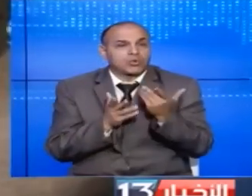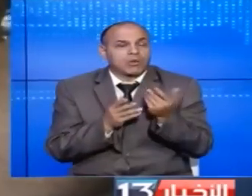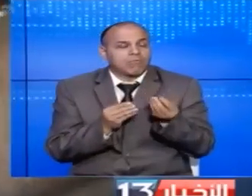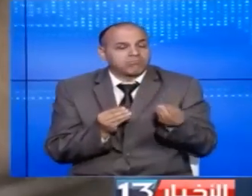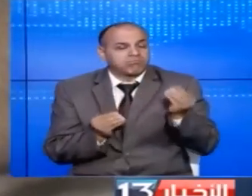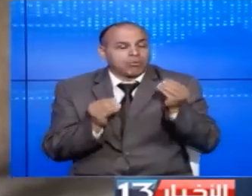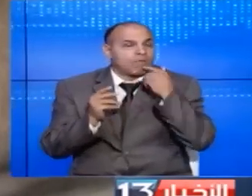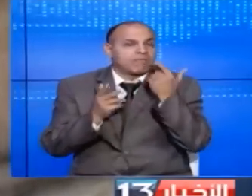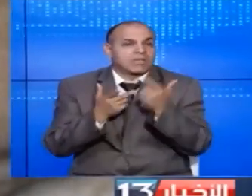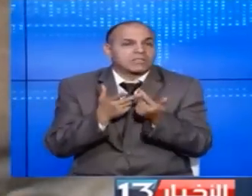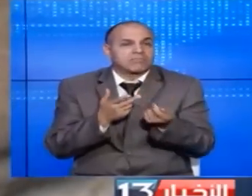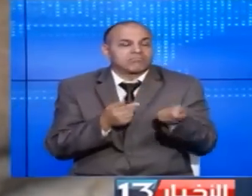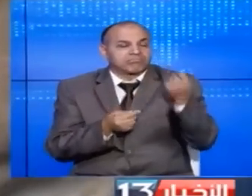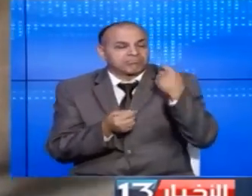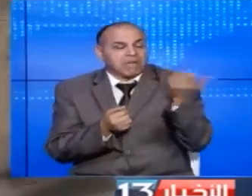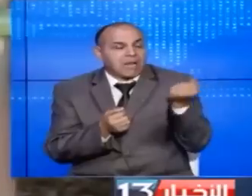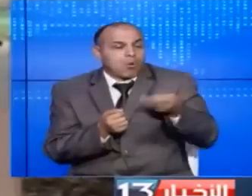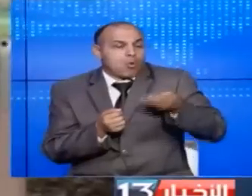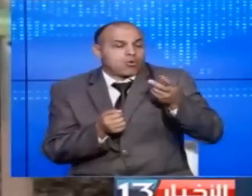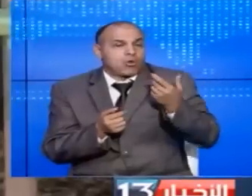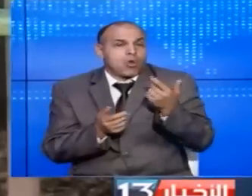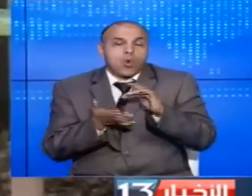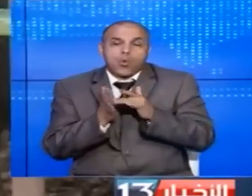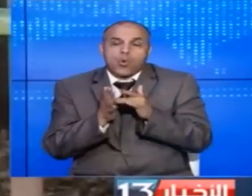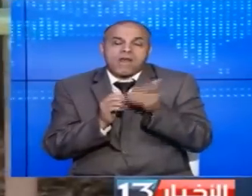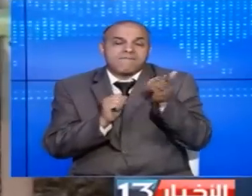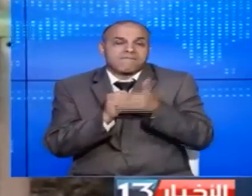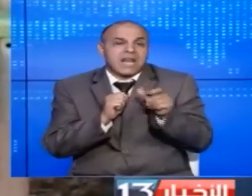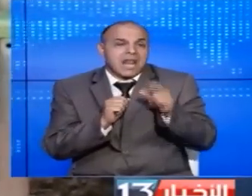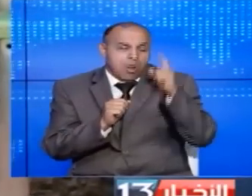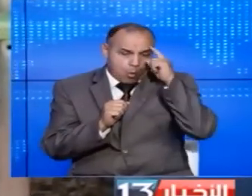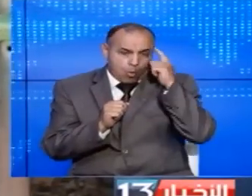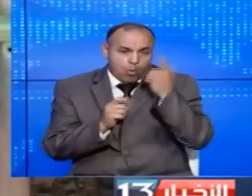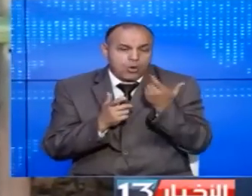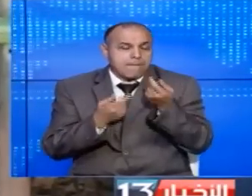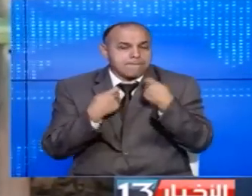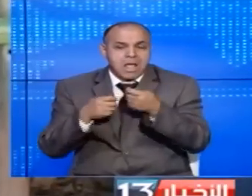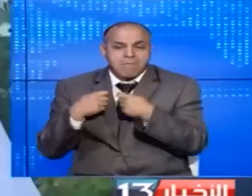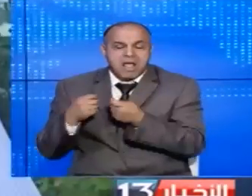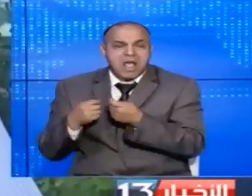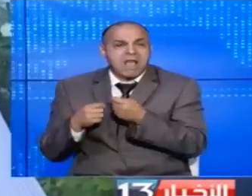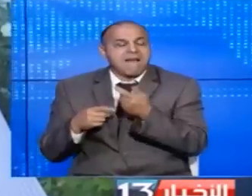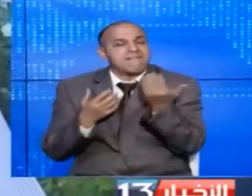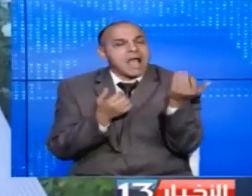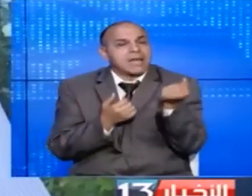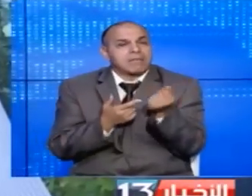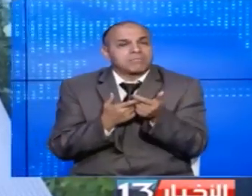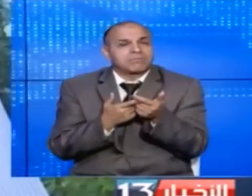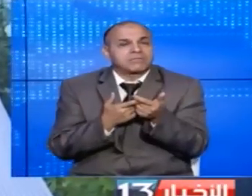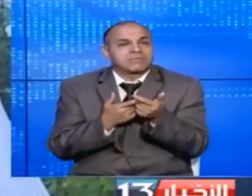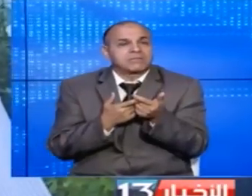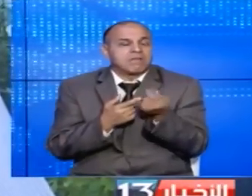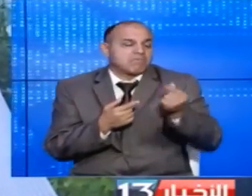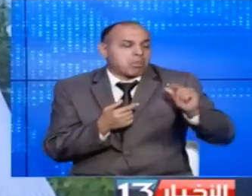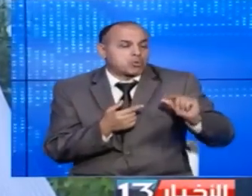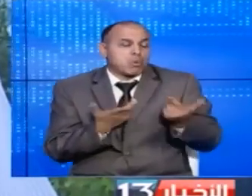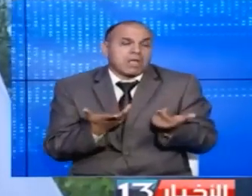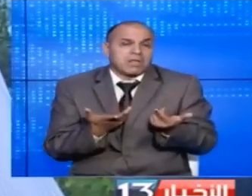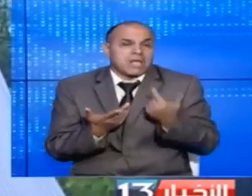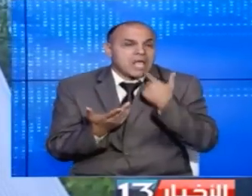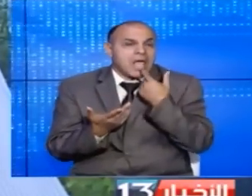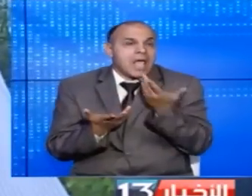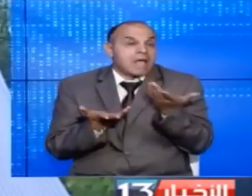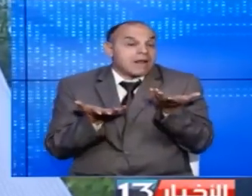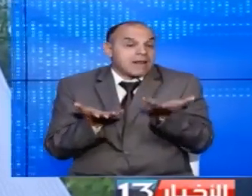هامة في كلفة الإنتاج، والفلاح المربي التونسي قاعد يبيع في المنتوج نتاعه تحت الكلفة ويذي